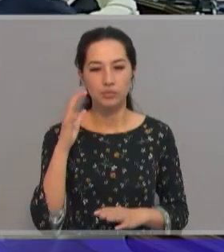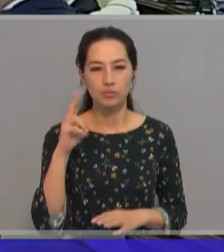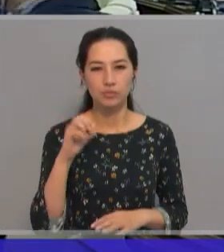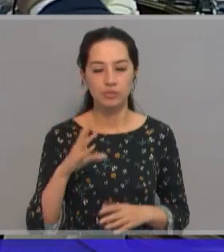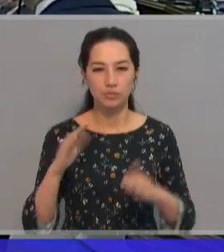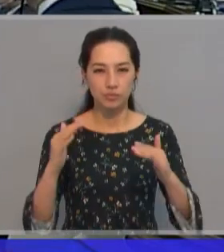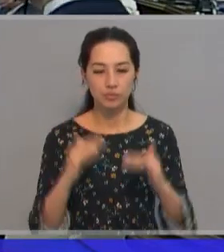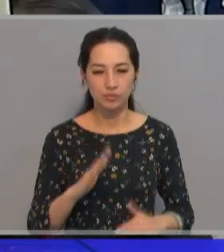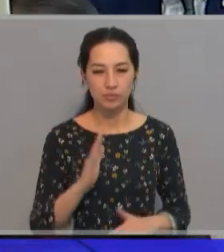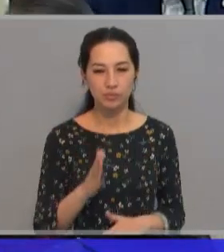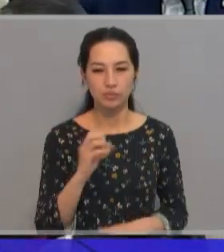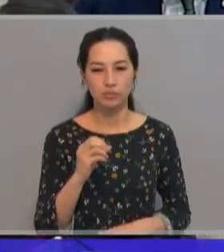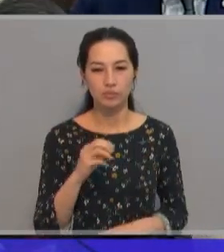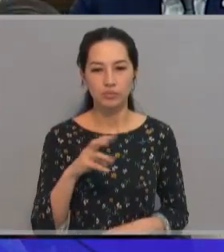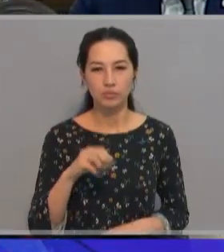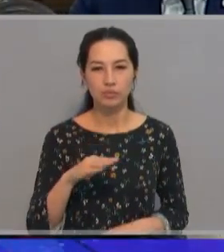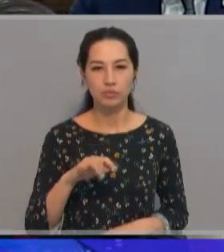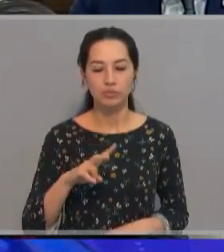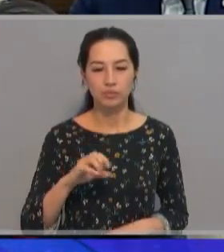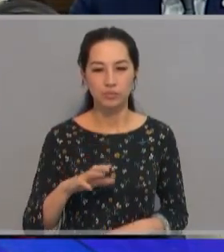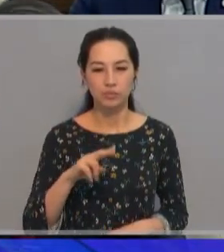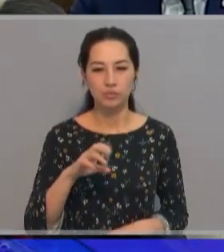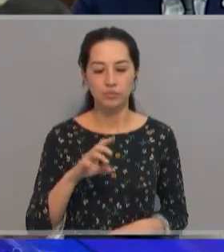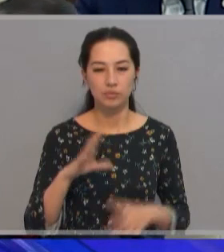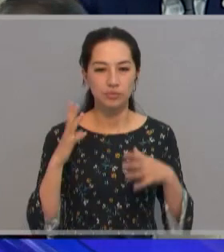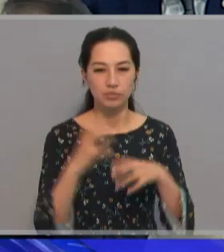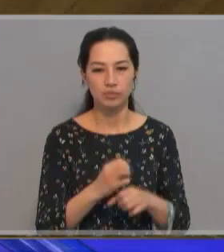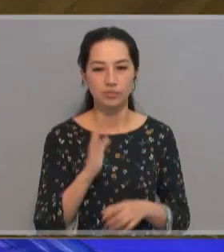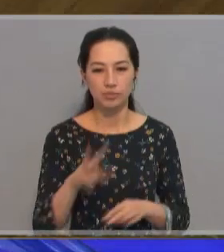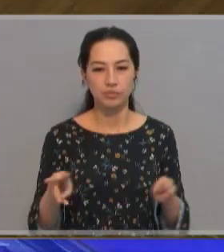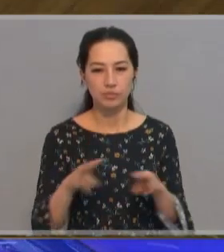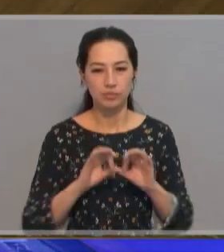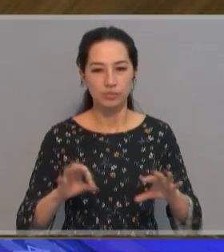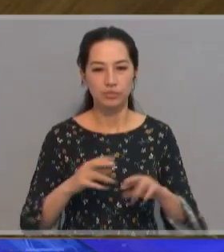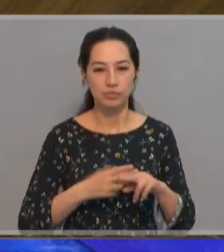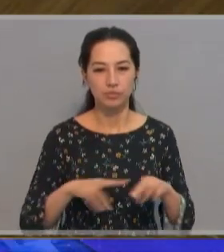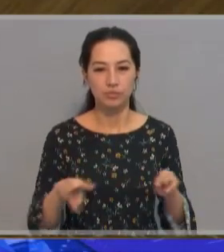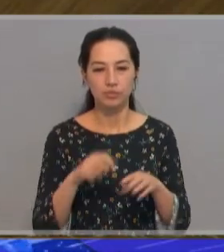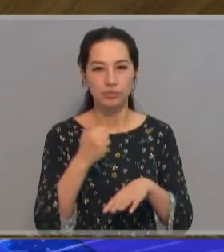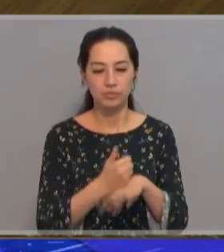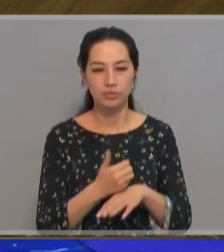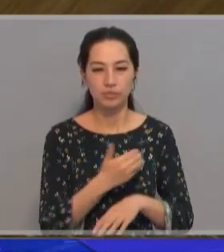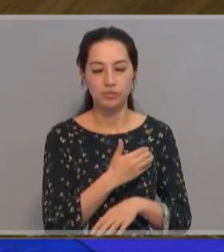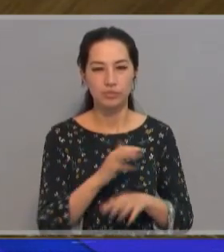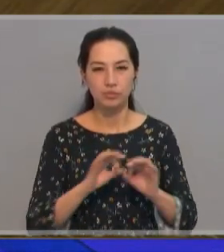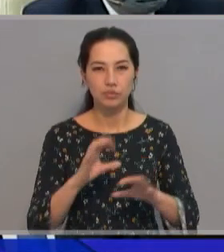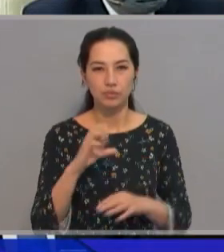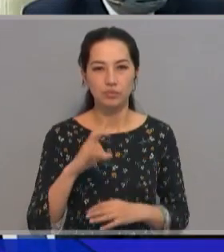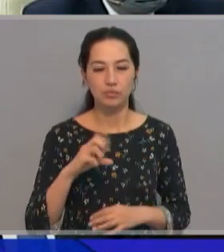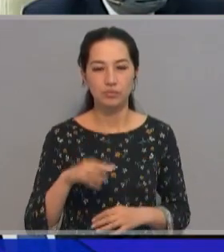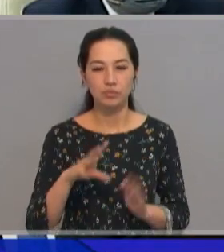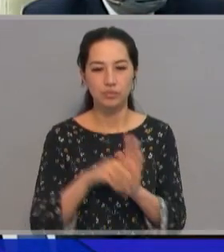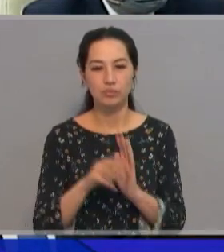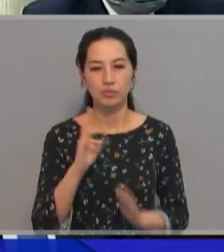қысқартылады. Тиісінше мәжілістегі депутаттық орындардың жалпы саны азаяды, деді президент. Мемлекет басшысының айтуынша, сенаттағы